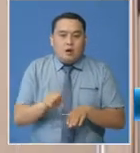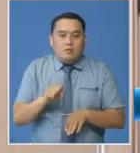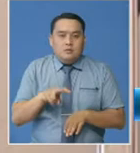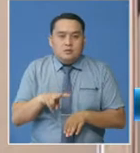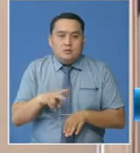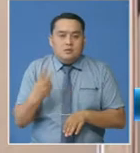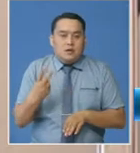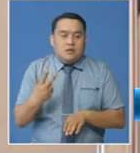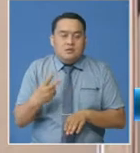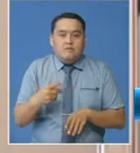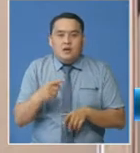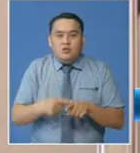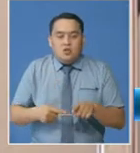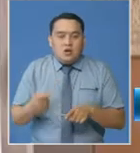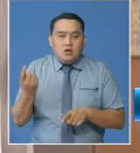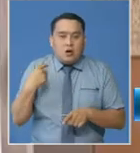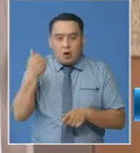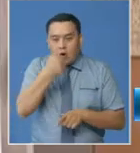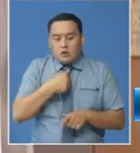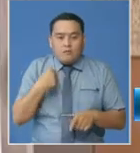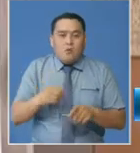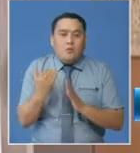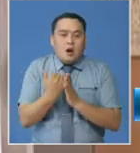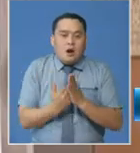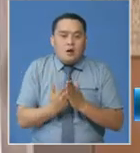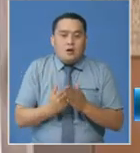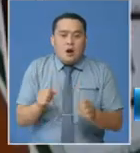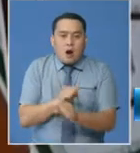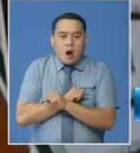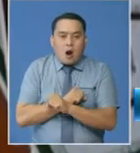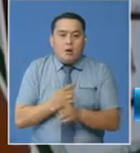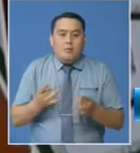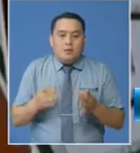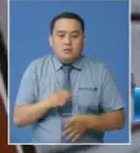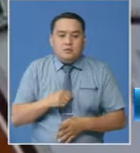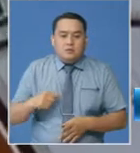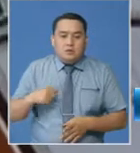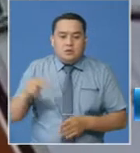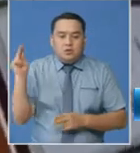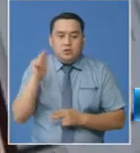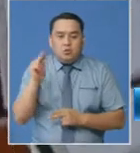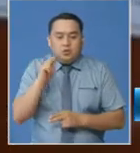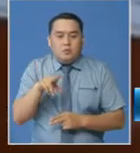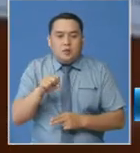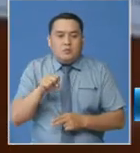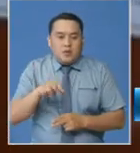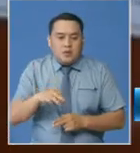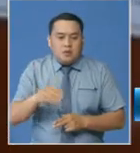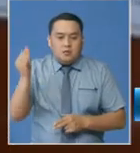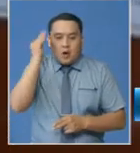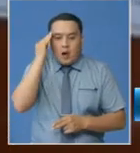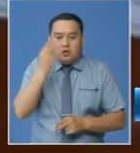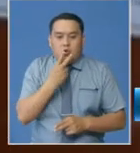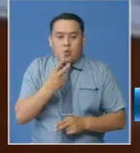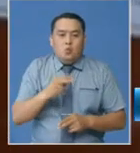за 2/4 осваивал всю годовую программу, а на каникулах обычно самостоятельно изучал предметы. Способности